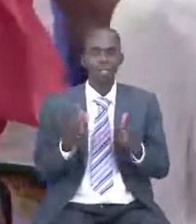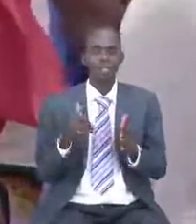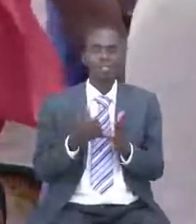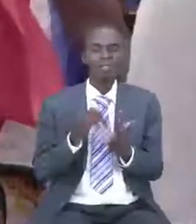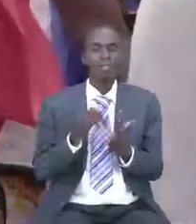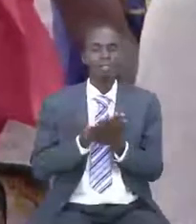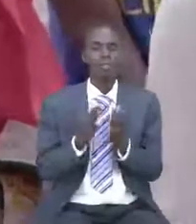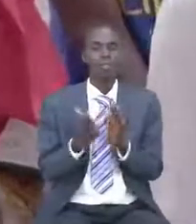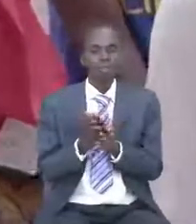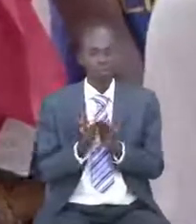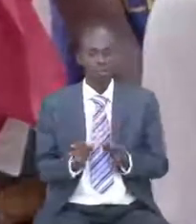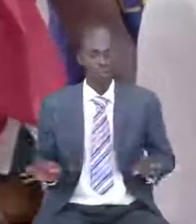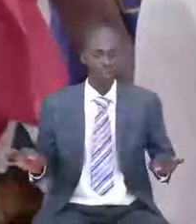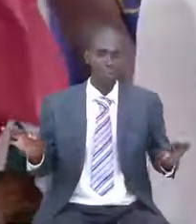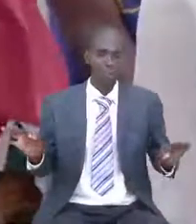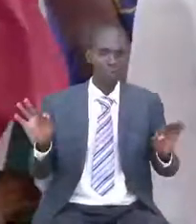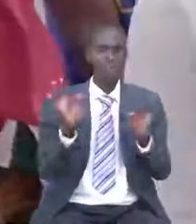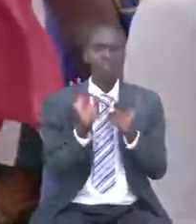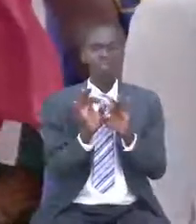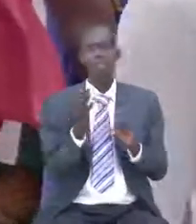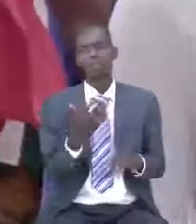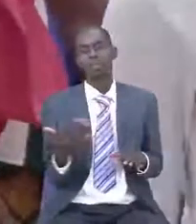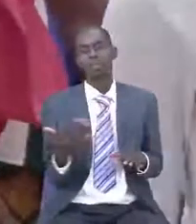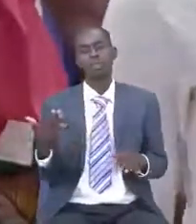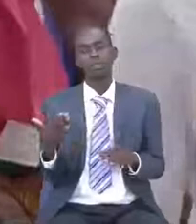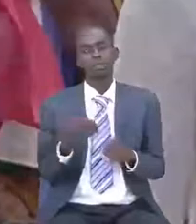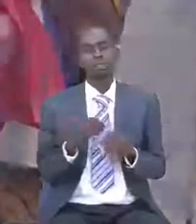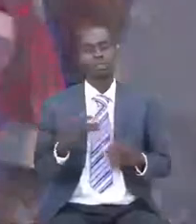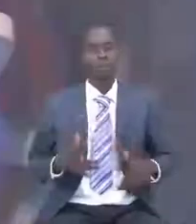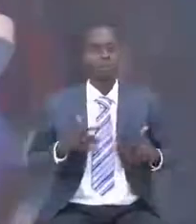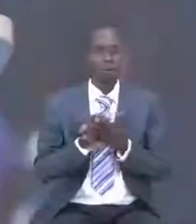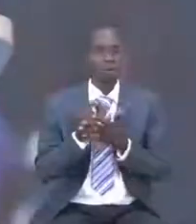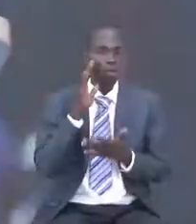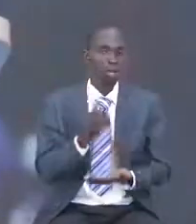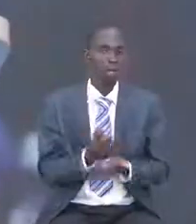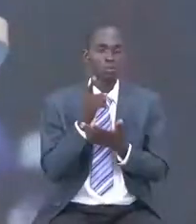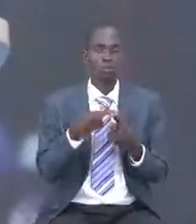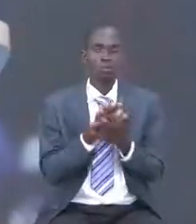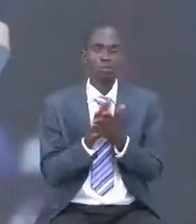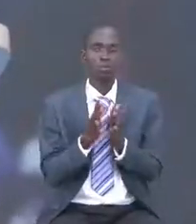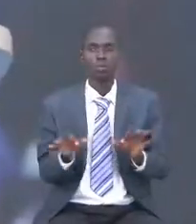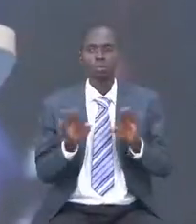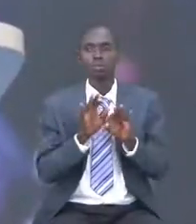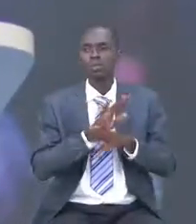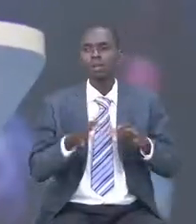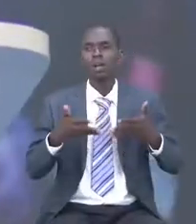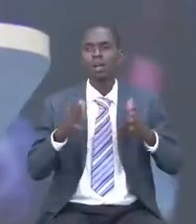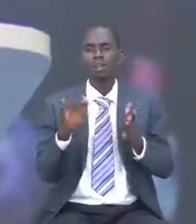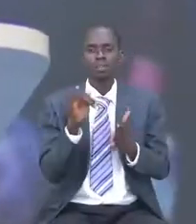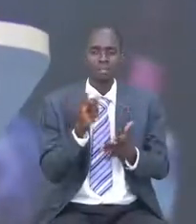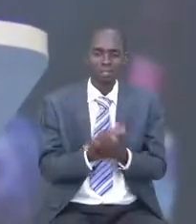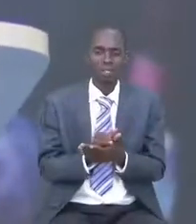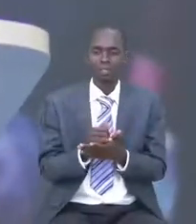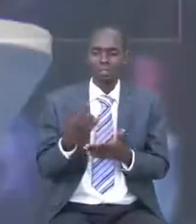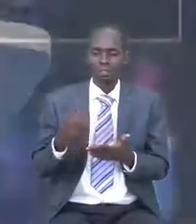Que ce rejet devienne, te permet de devenir important, ne permet pas au rejet,